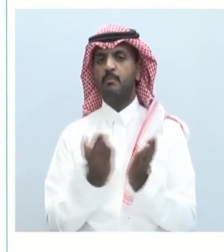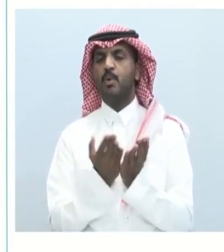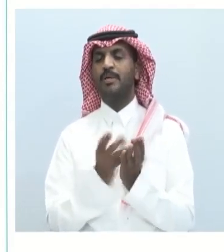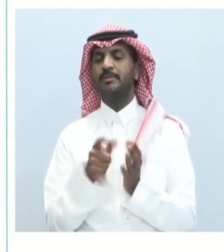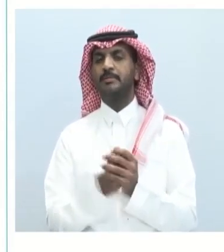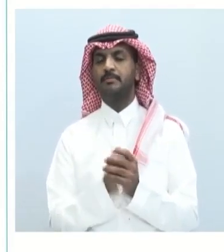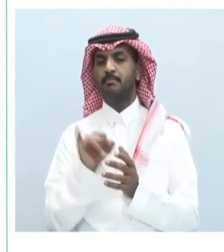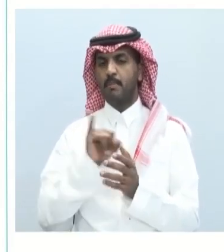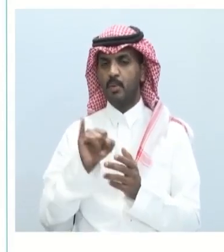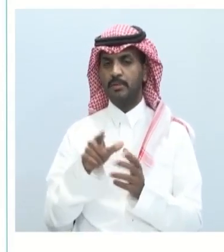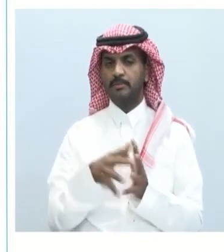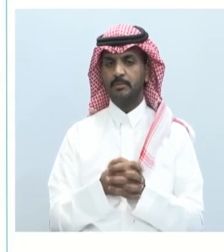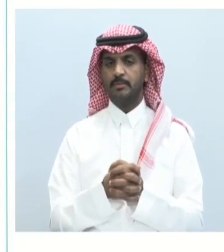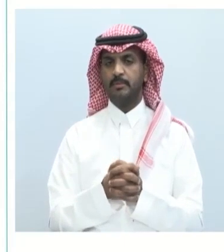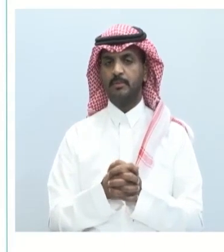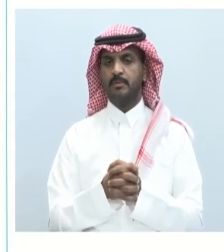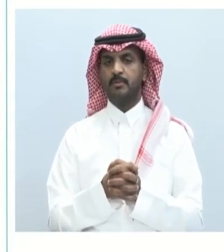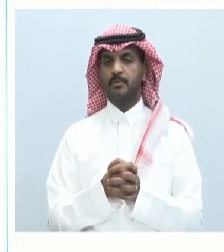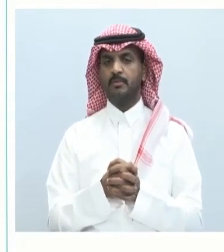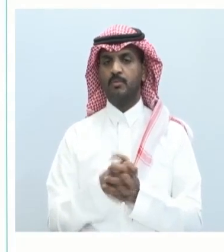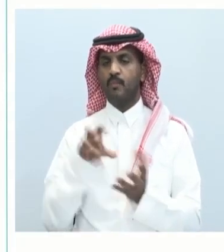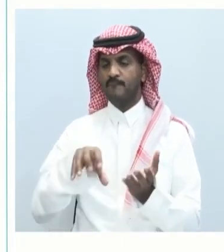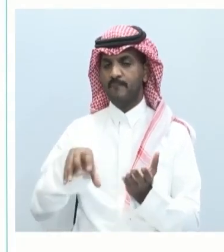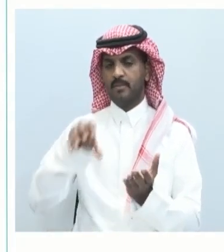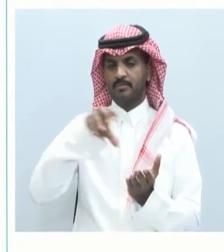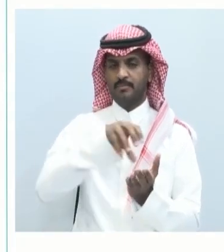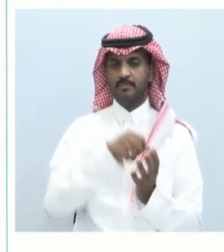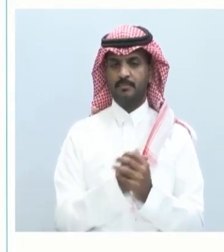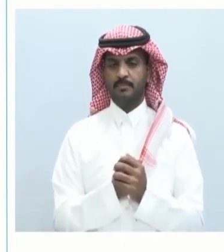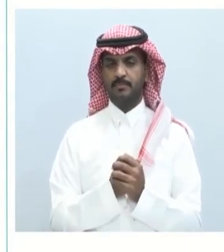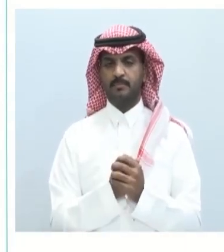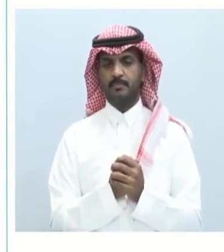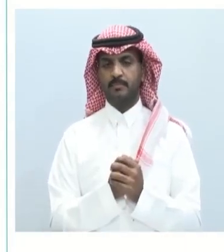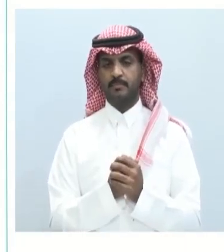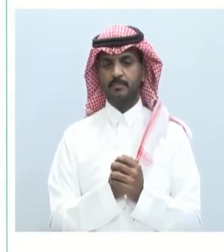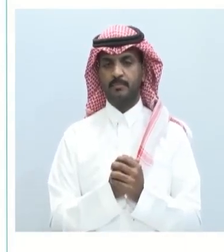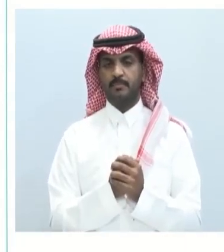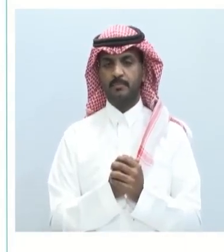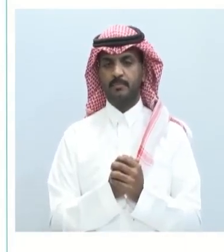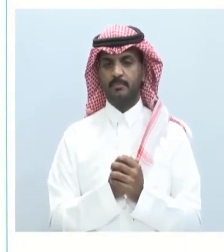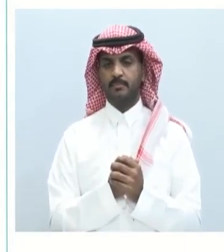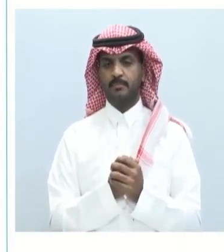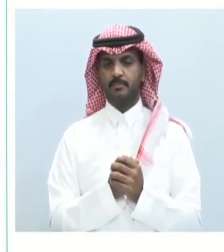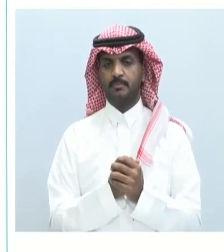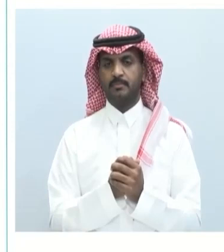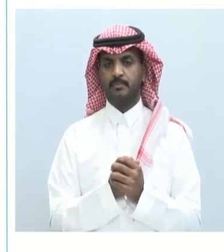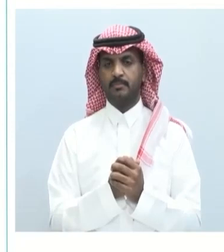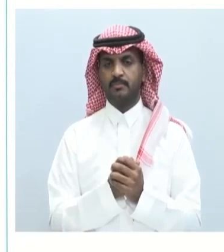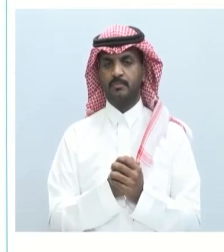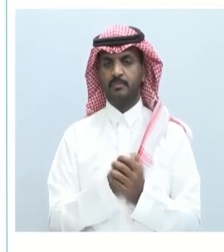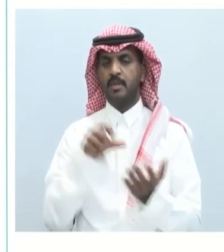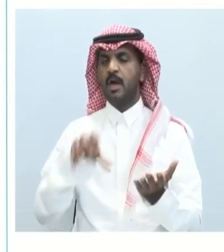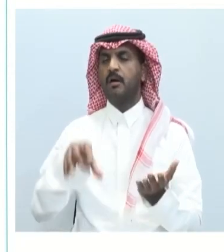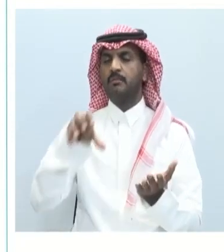الدراسيه نقوم بسحب حقن رقم الماده ونقوم بافلاته في